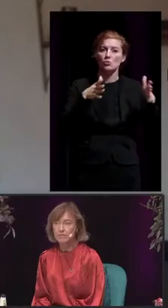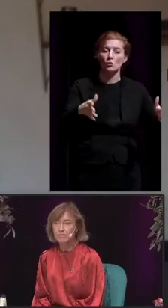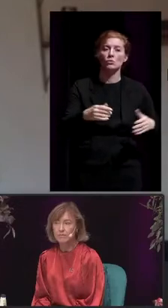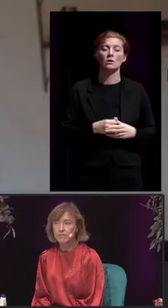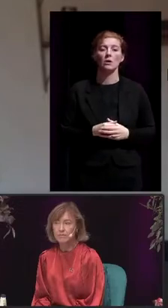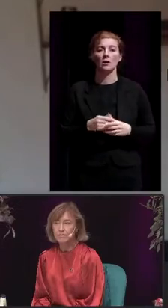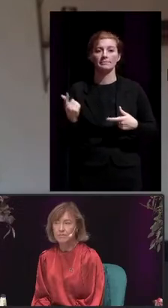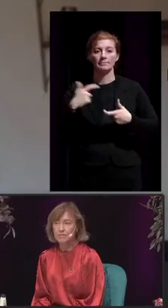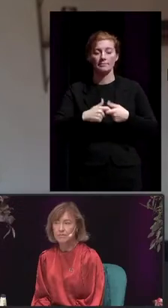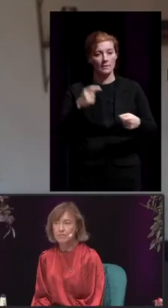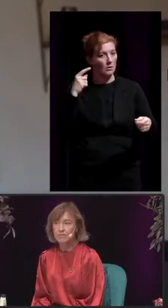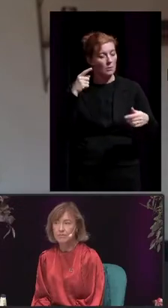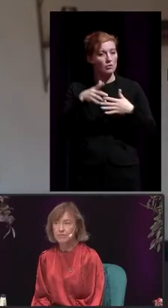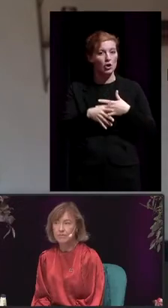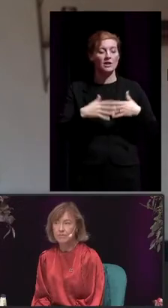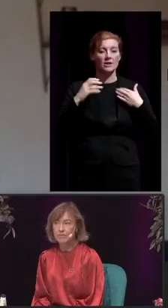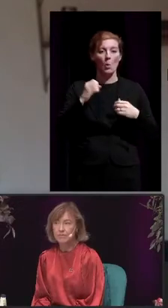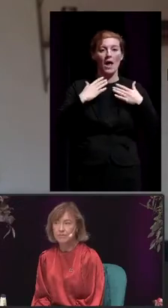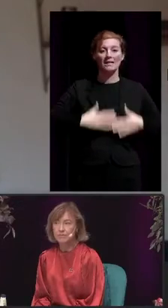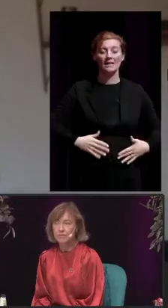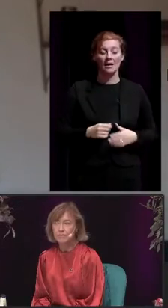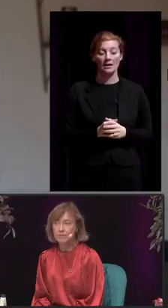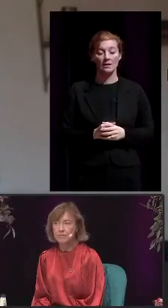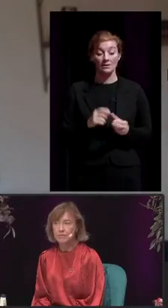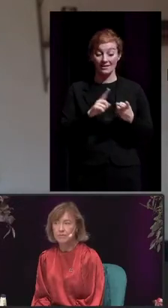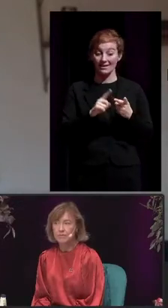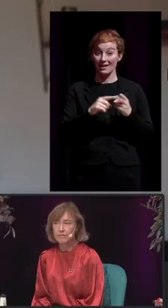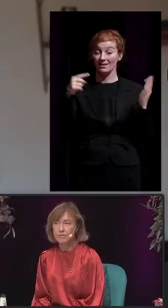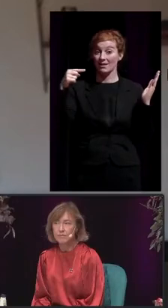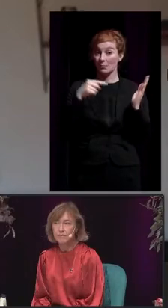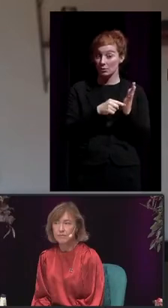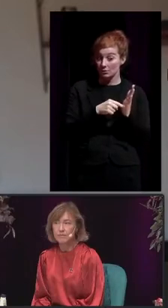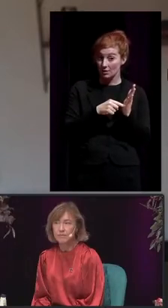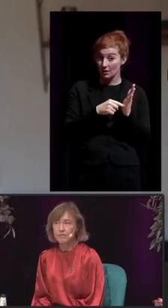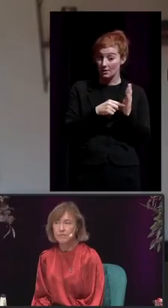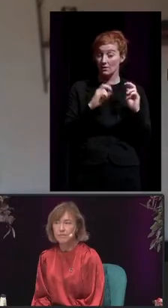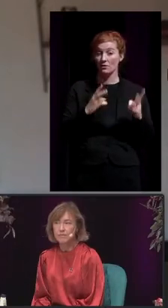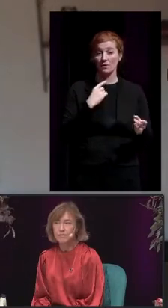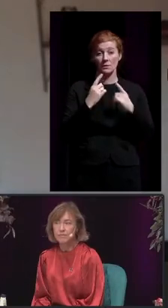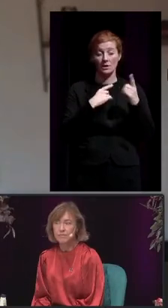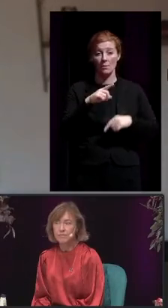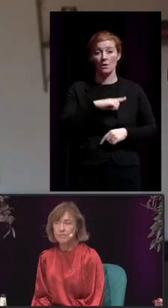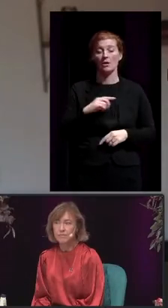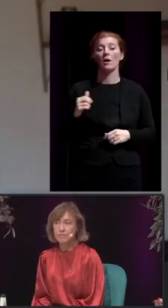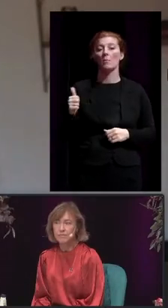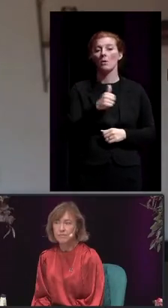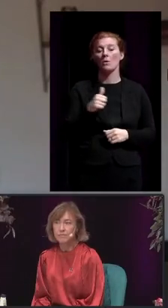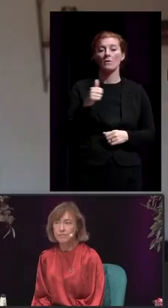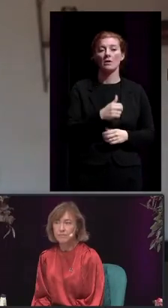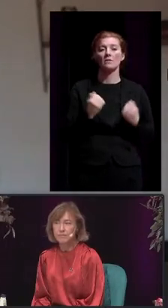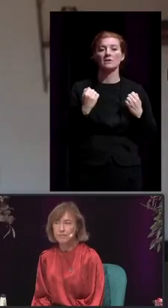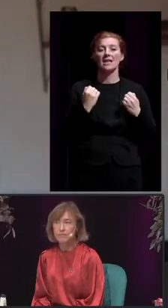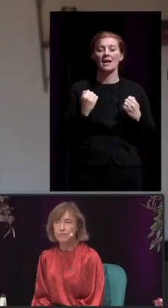ett växande hot. Den andra punkten som vi diskuterade mycket var just behovet av att stärka